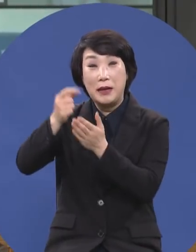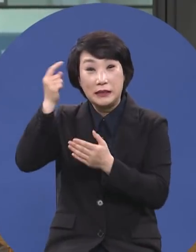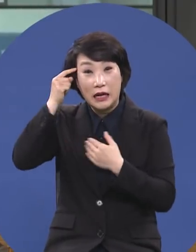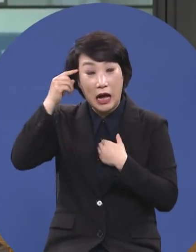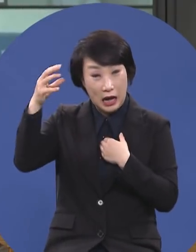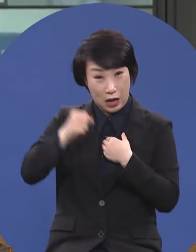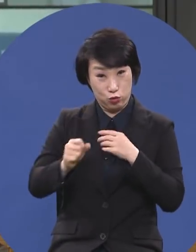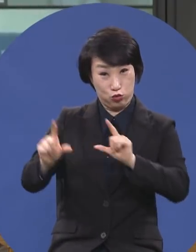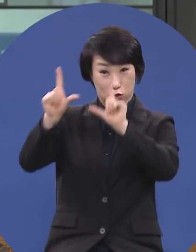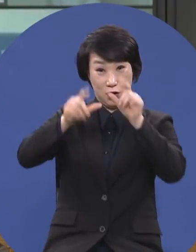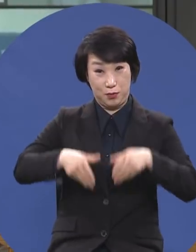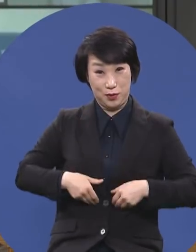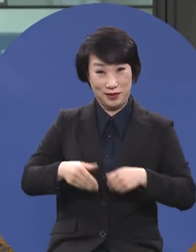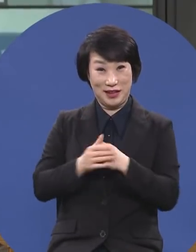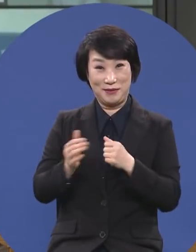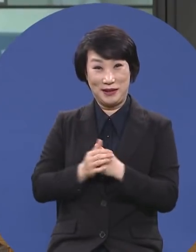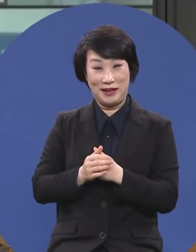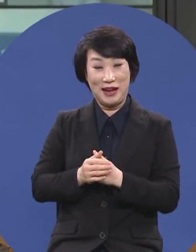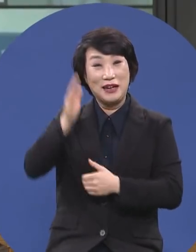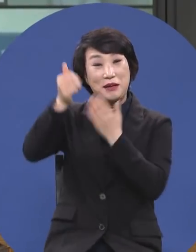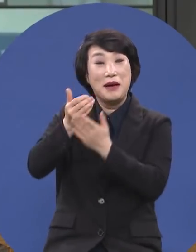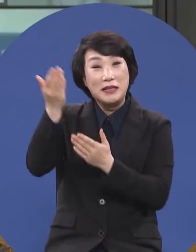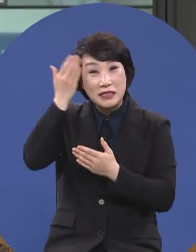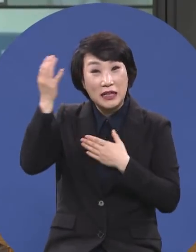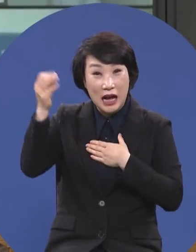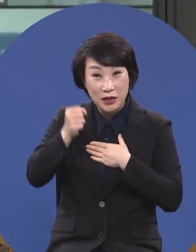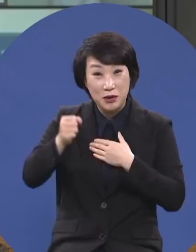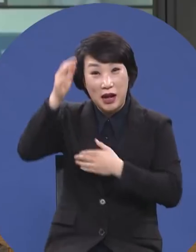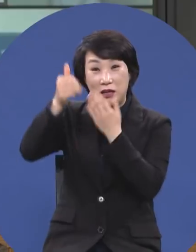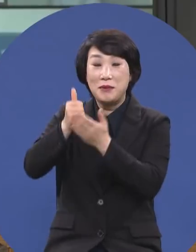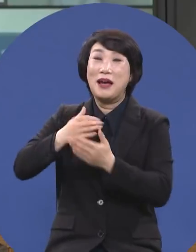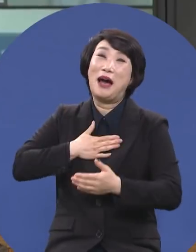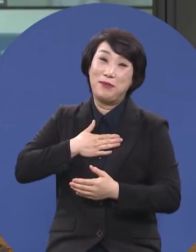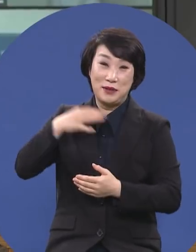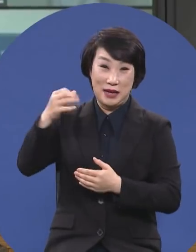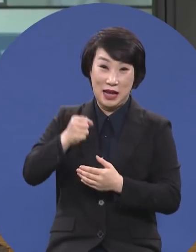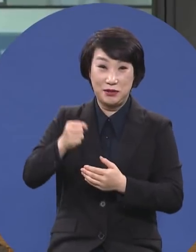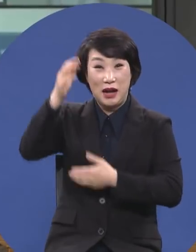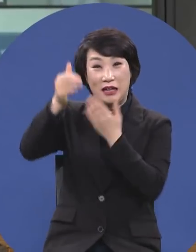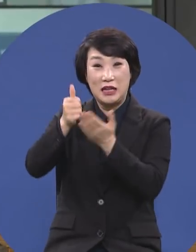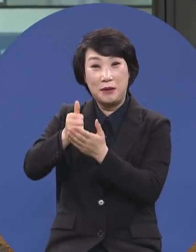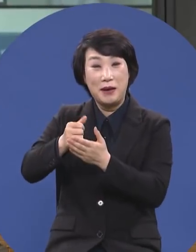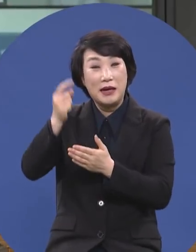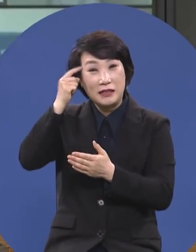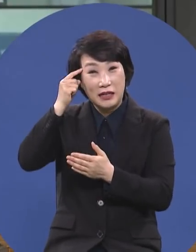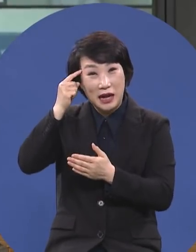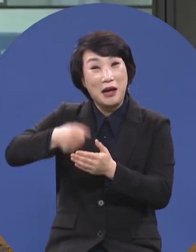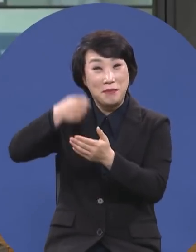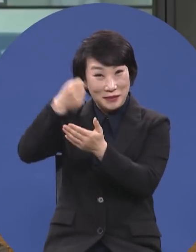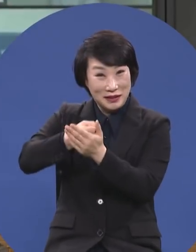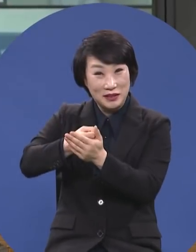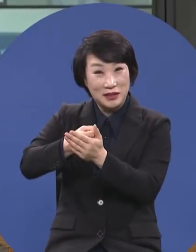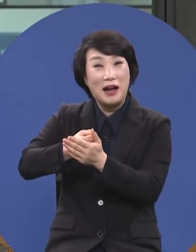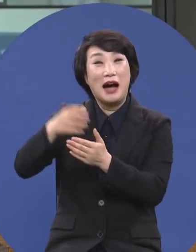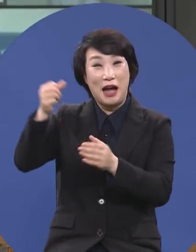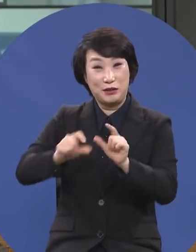생각으로 살아가는 거예요. 하나님의 지성으로, 하나님의 감성으로, 하나님의 의지로 살아가는